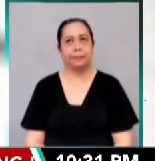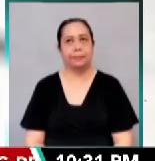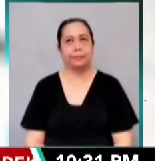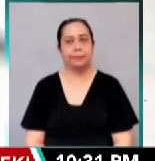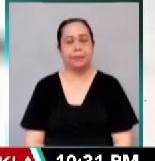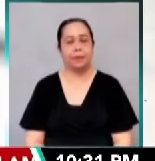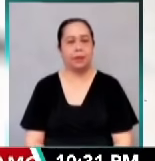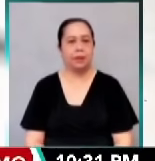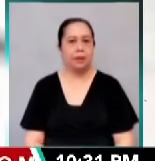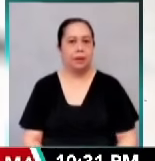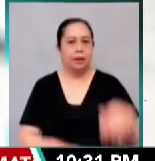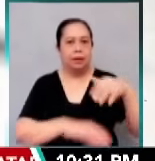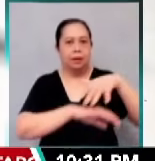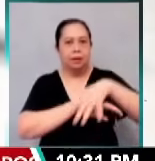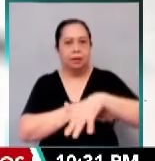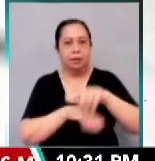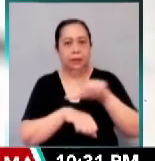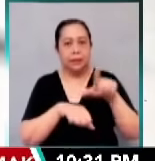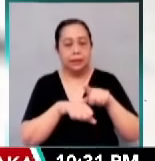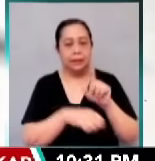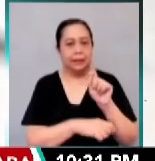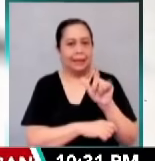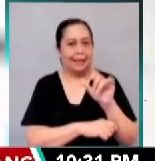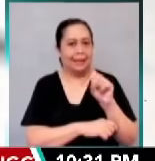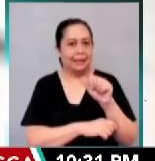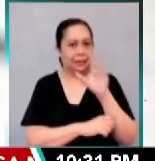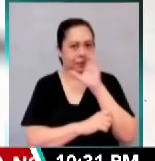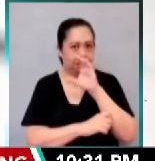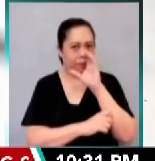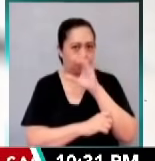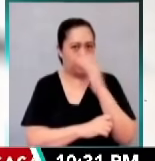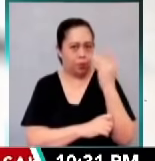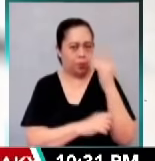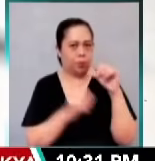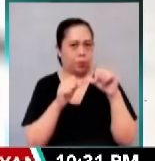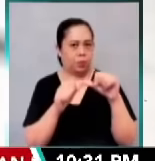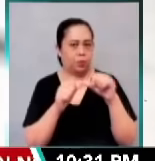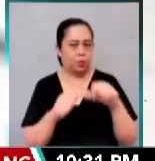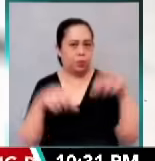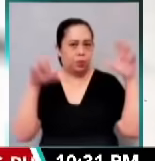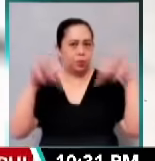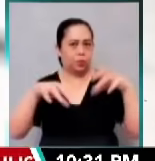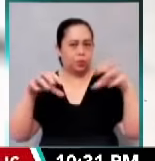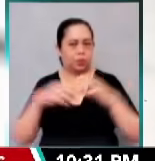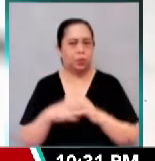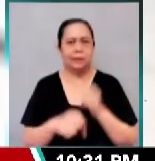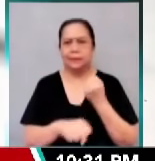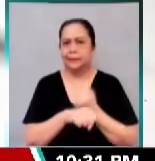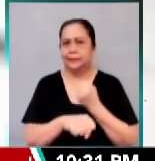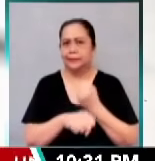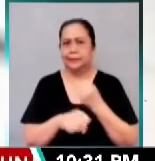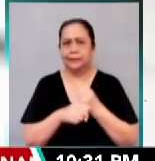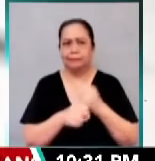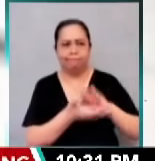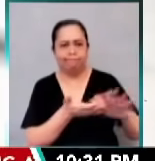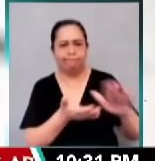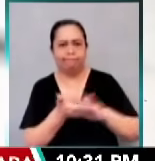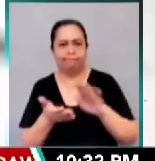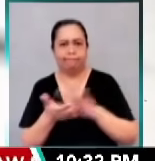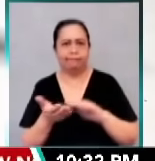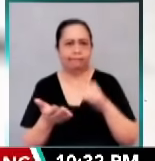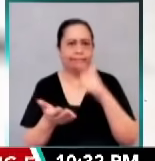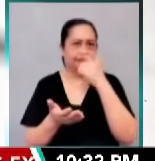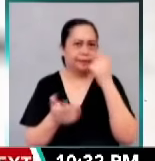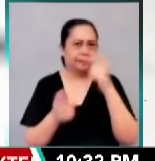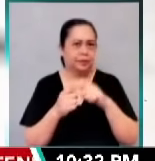Nagka-landslide naman sa Talisay City sa Cebu kasunod ng tuloy-tuloy na pag-ulan. Pahirapan ang clearing operations dahil kaunting galaw